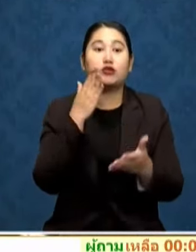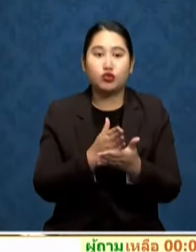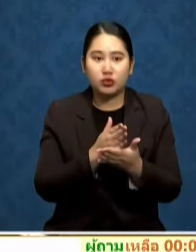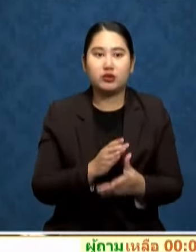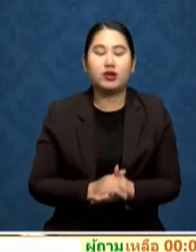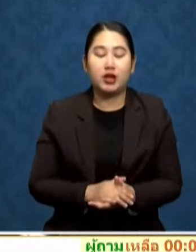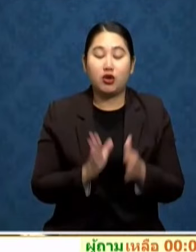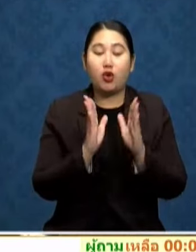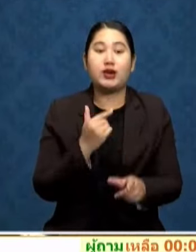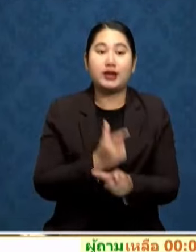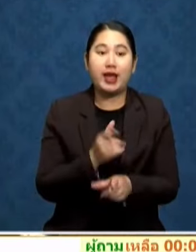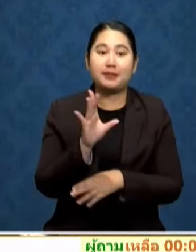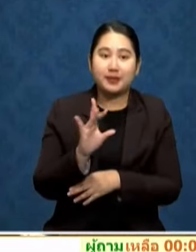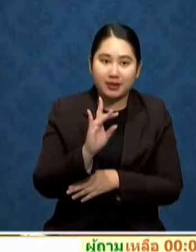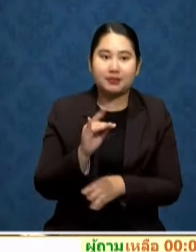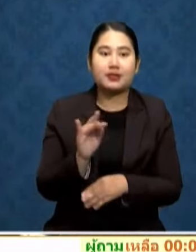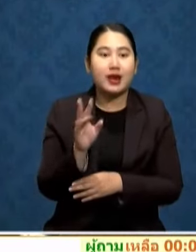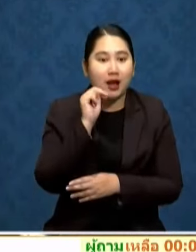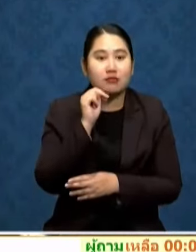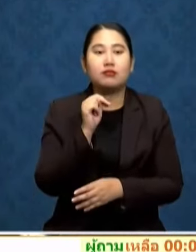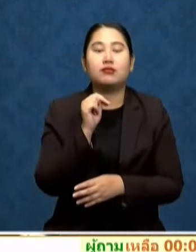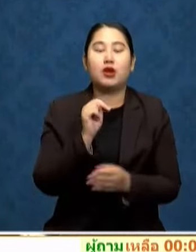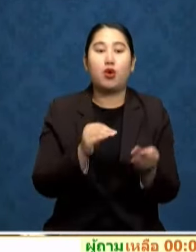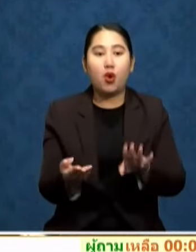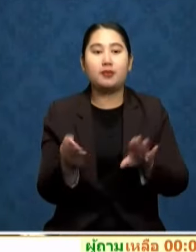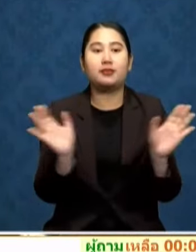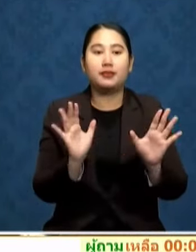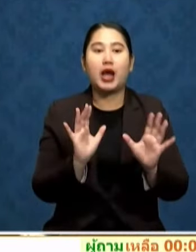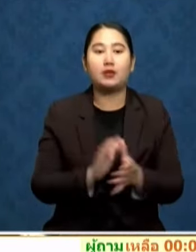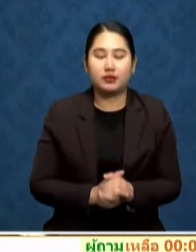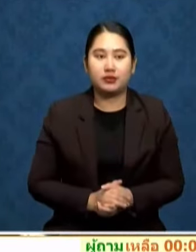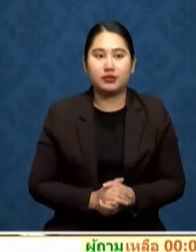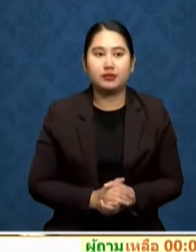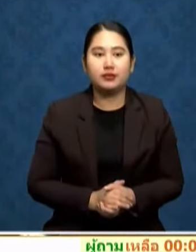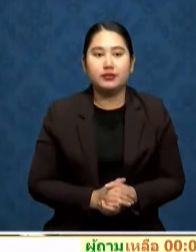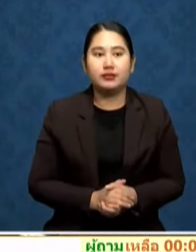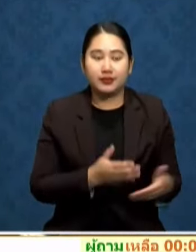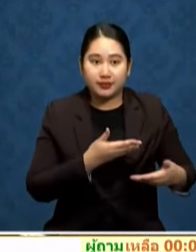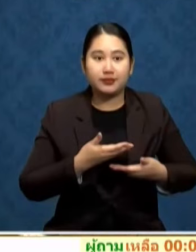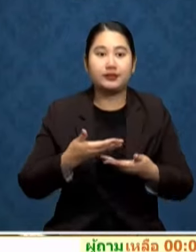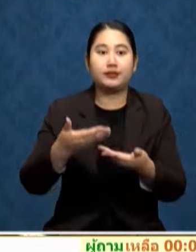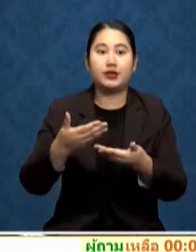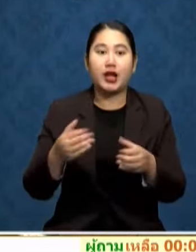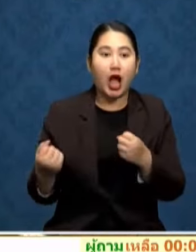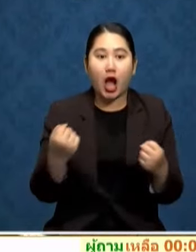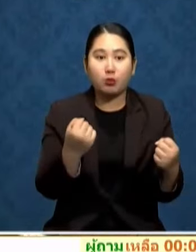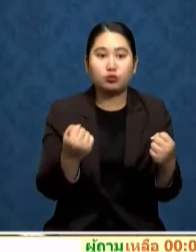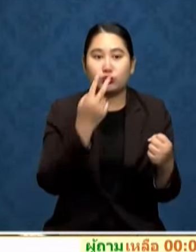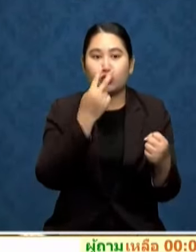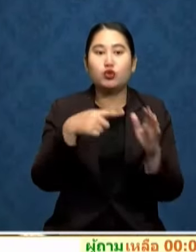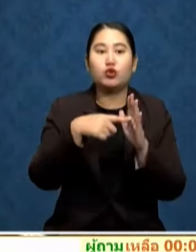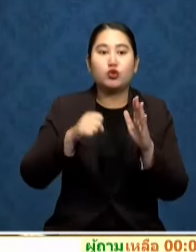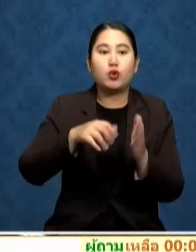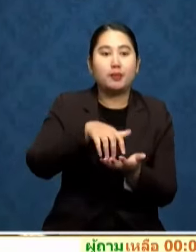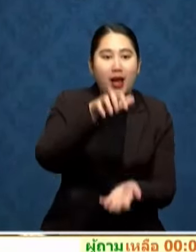รผู้เลี้ยงสัตว์น้ำต้องล้มหายตายจากไปมากกว่านี้ท่านประธานครับอยากเชิญท่านประธานไปขับรถดู3สมุทรสมุ